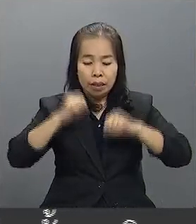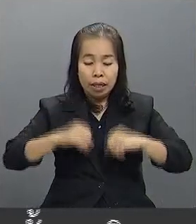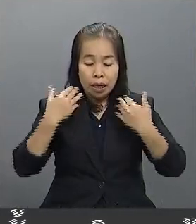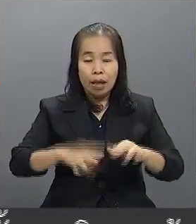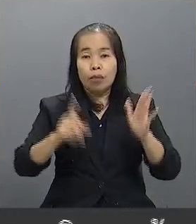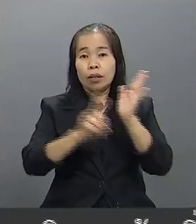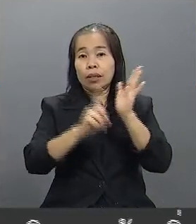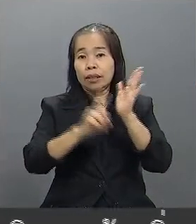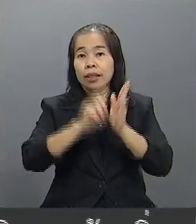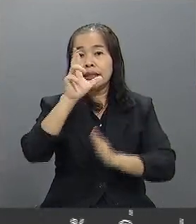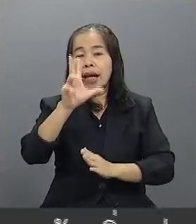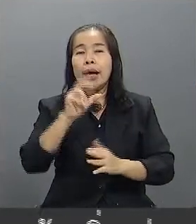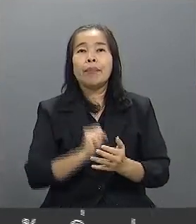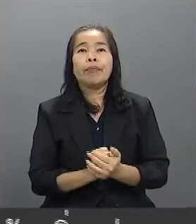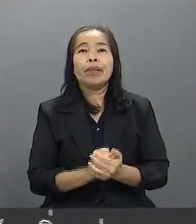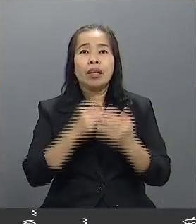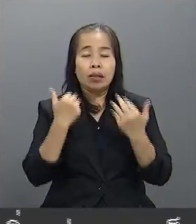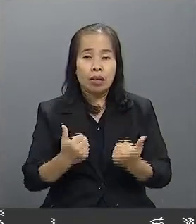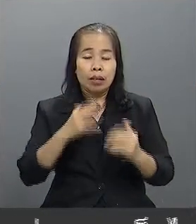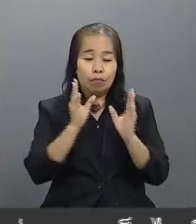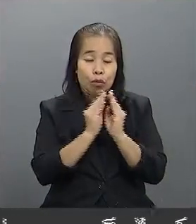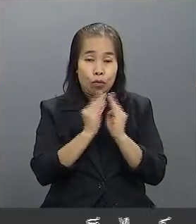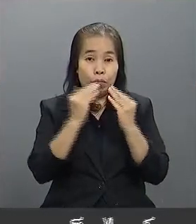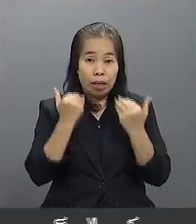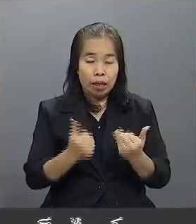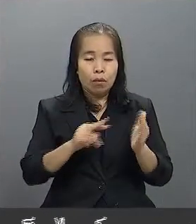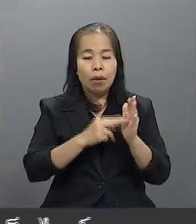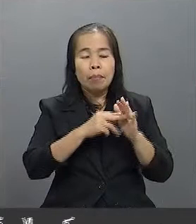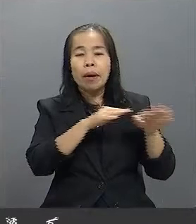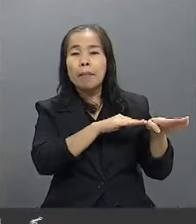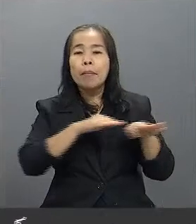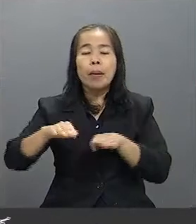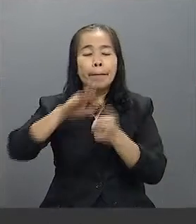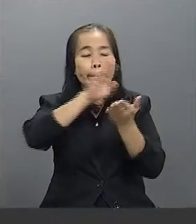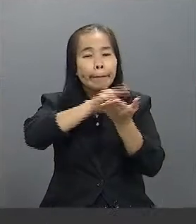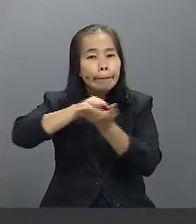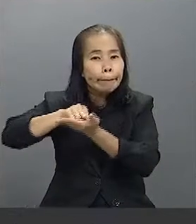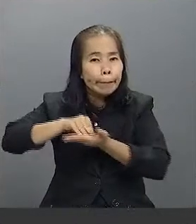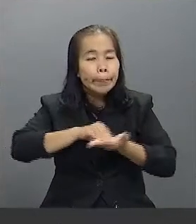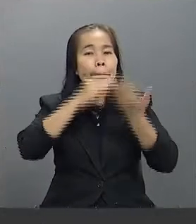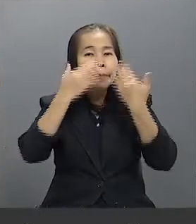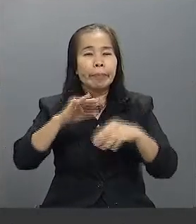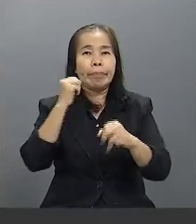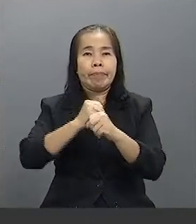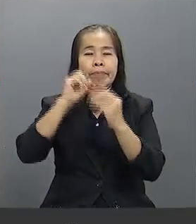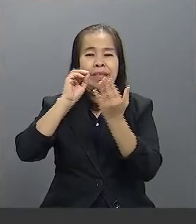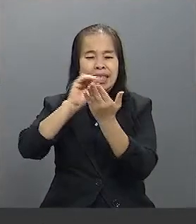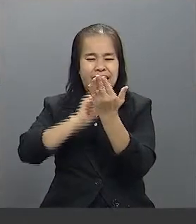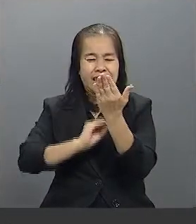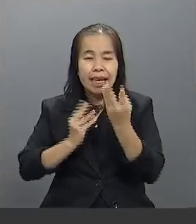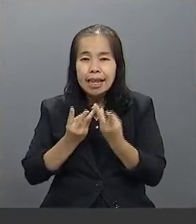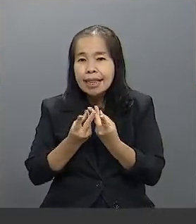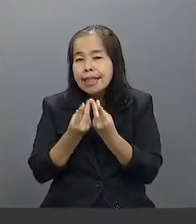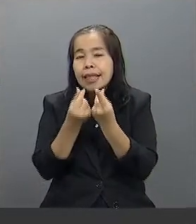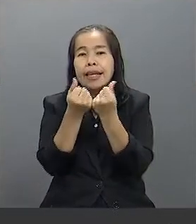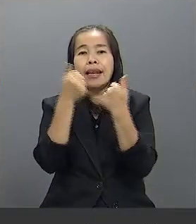บริหารสอบอบตระบุว่าการประชุมครั้งนี้เป็นการเตรียมการรวบรวมข้อมูลจากทุกฝ่ายเพื่อจะทำรายละเอียดโครงการในพื้นที่ก่อน